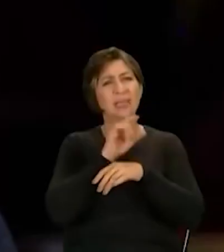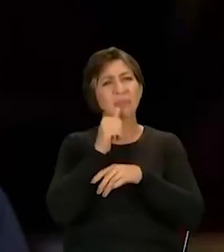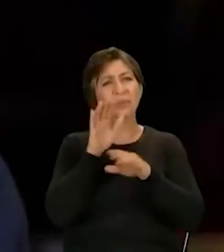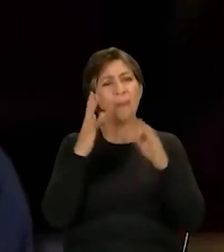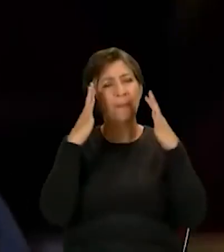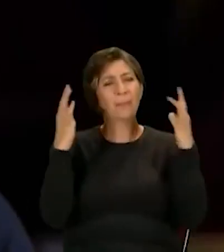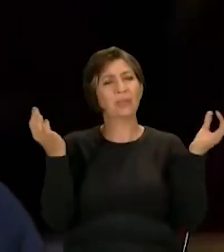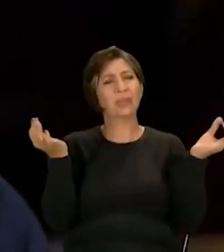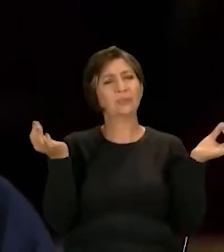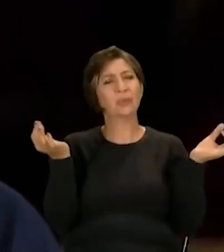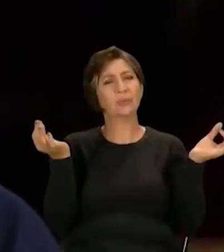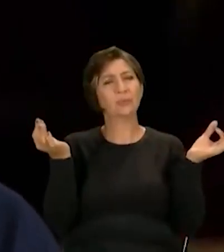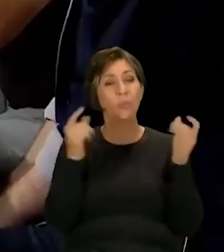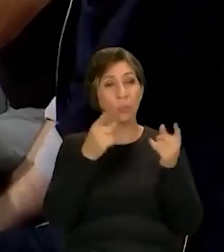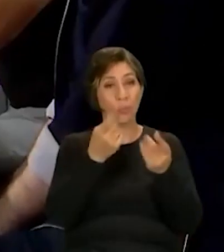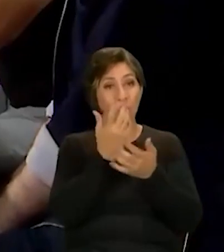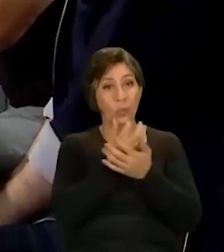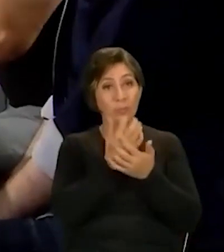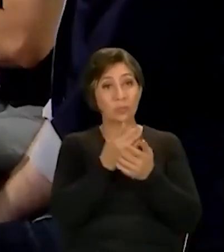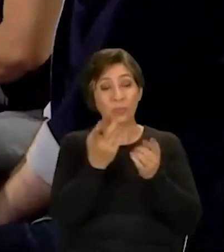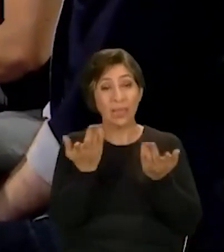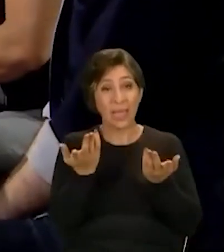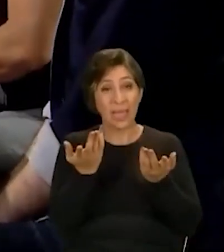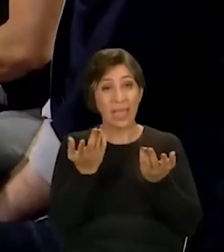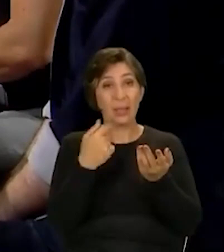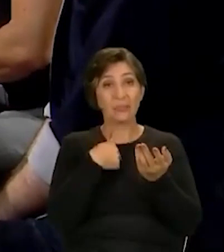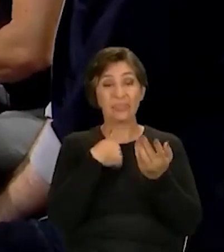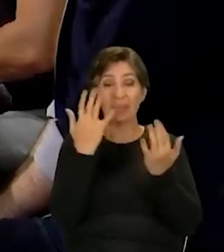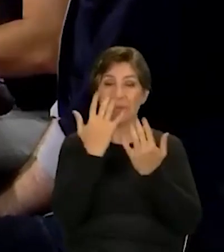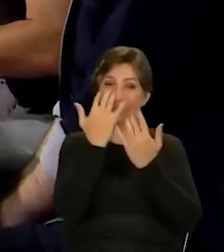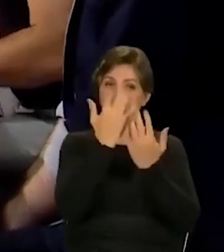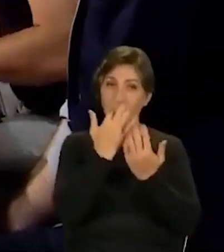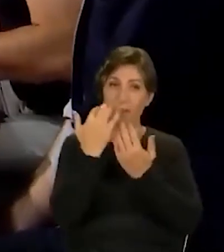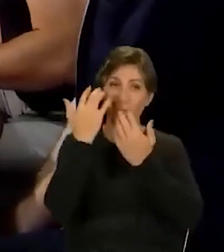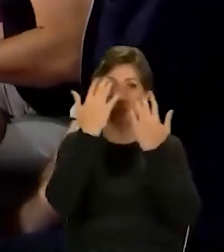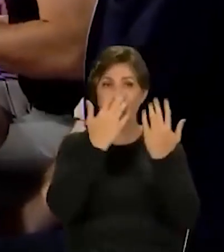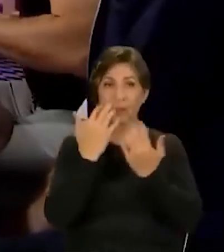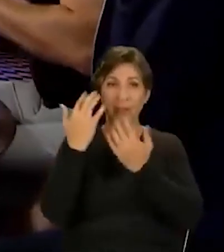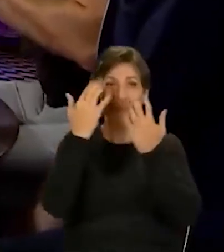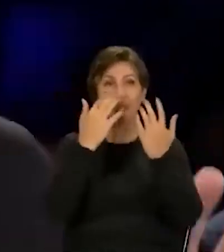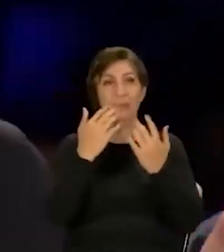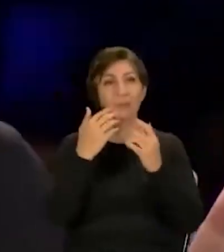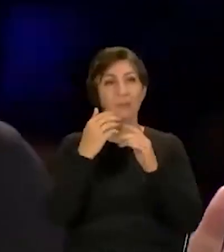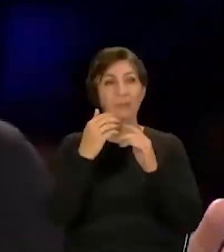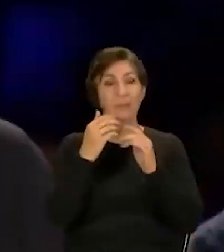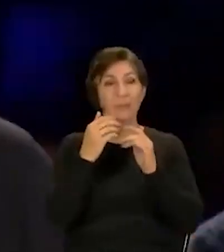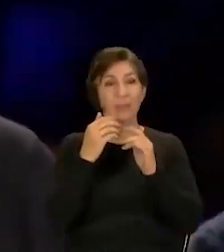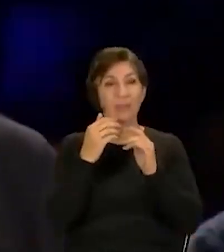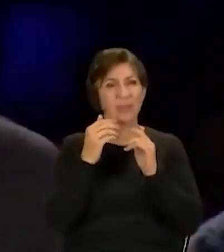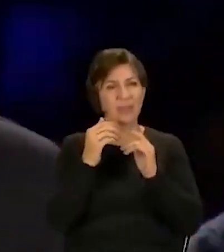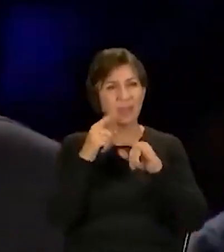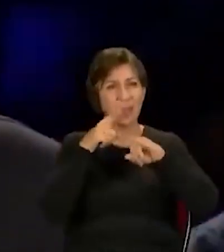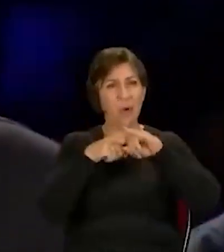Evet, dur filan. İşte bu ne? Bu da bizi daha hani... Homo sapiens'in hayatta kalmasının tek yolu. Yani